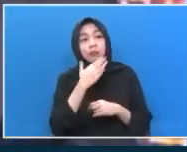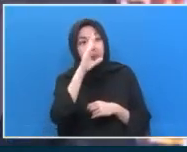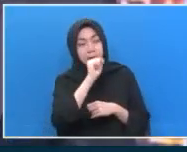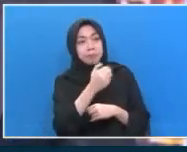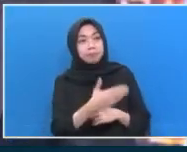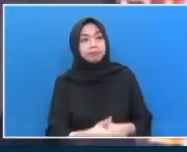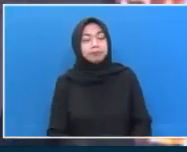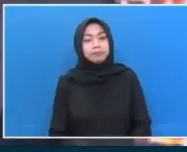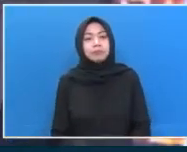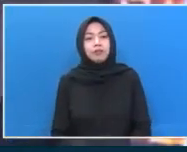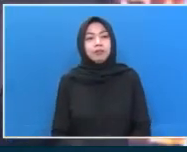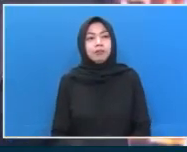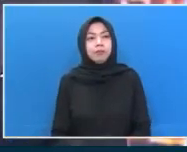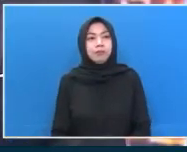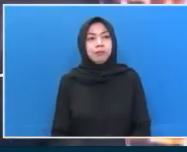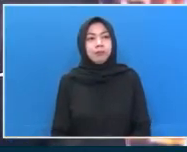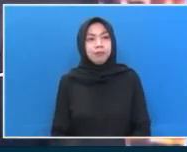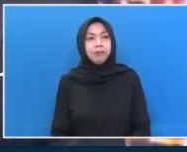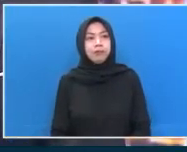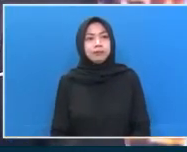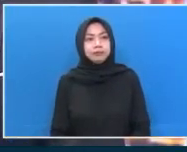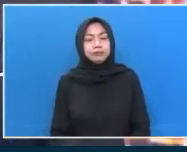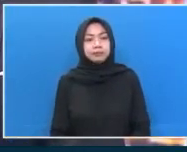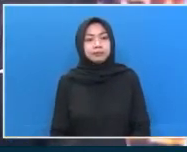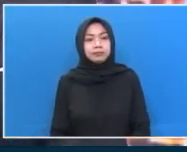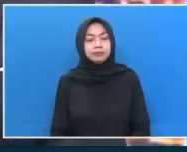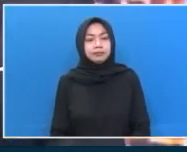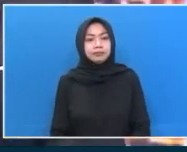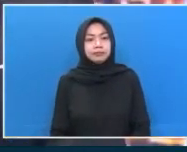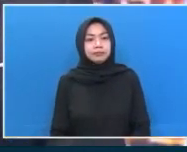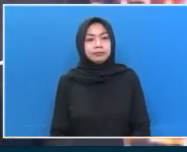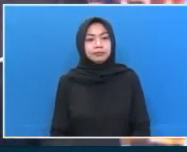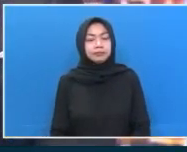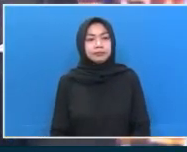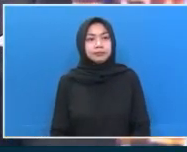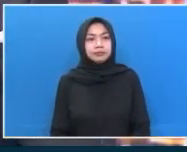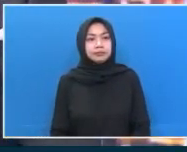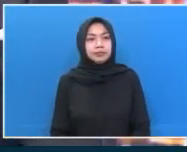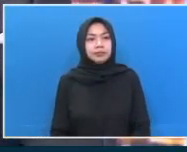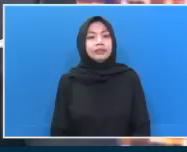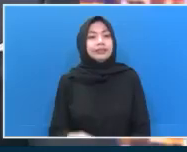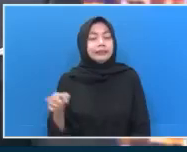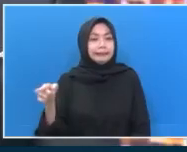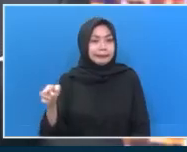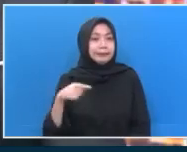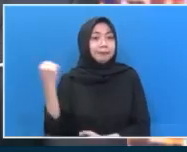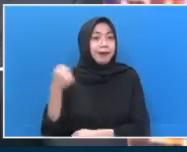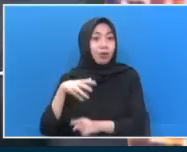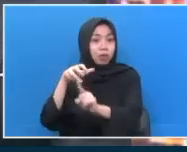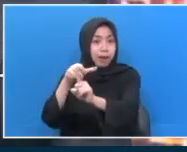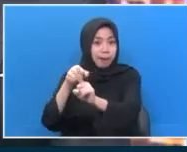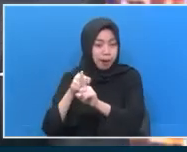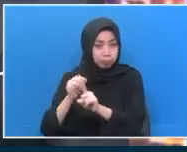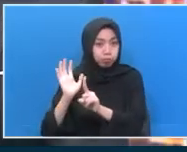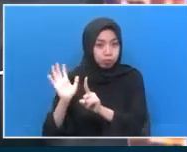pemirsa Salam sehat Selamat malam ini pelaku telah ditangkap Apa benar pelaku ini